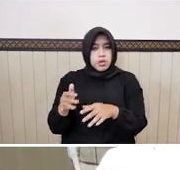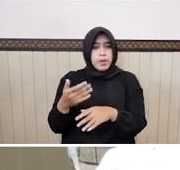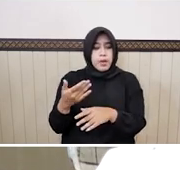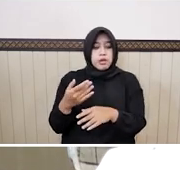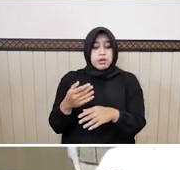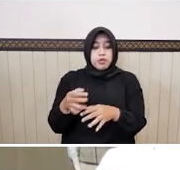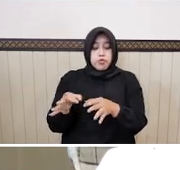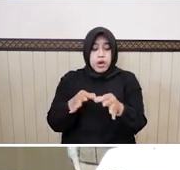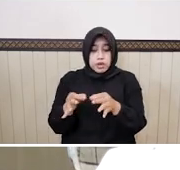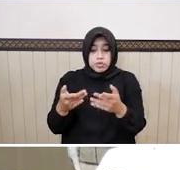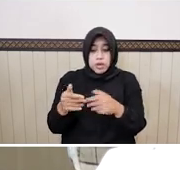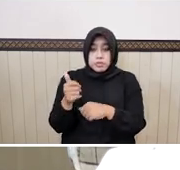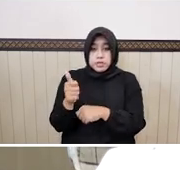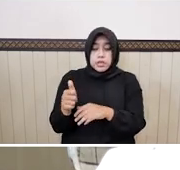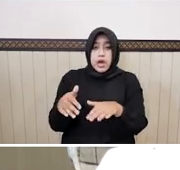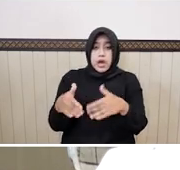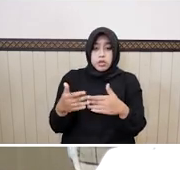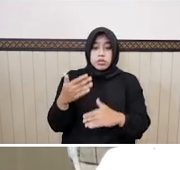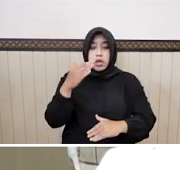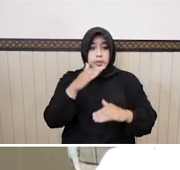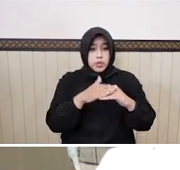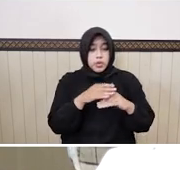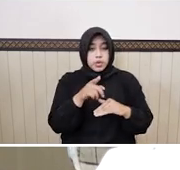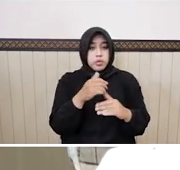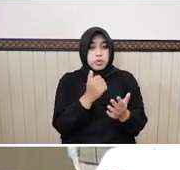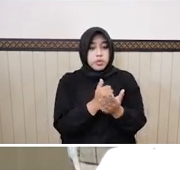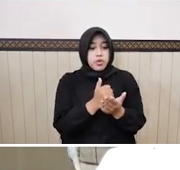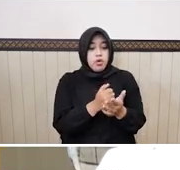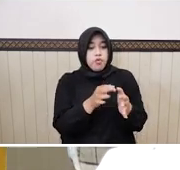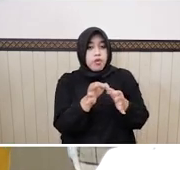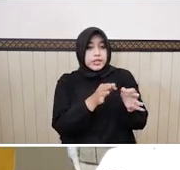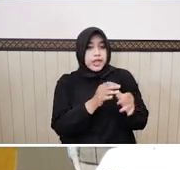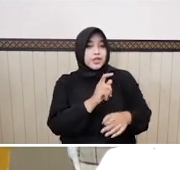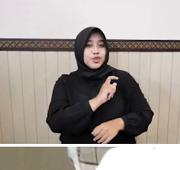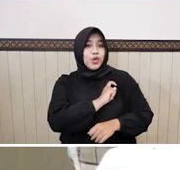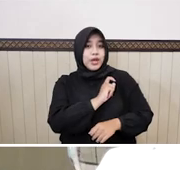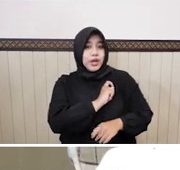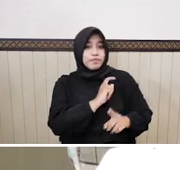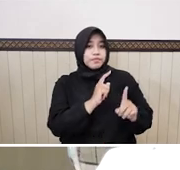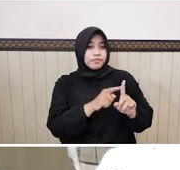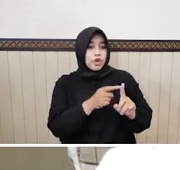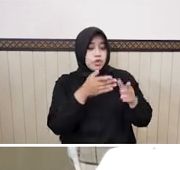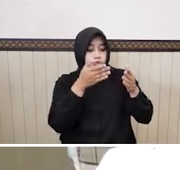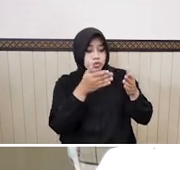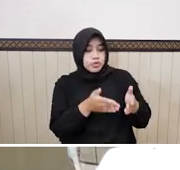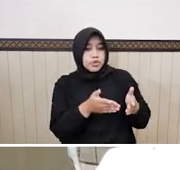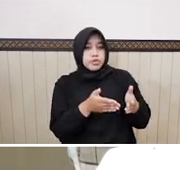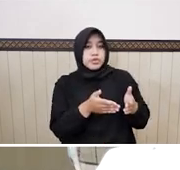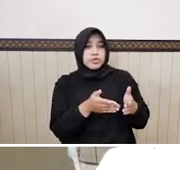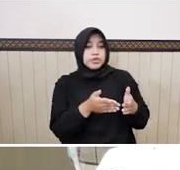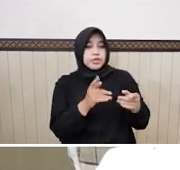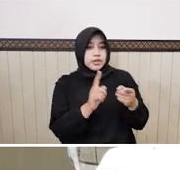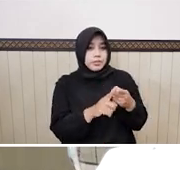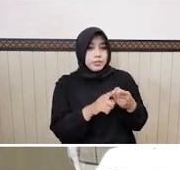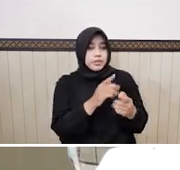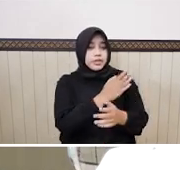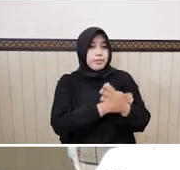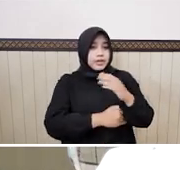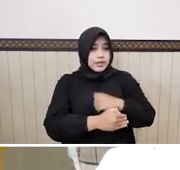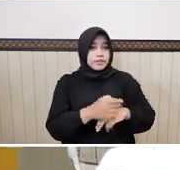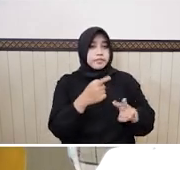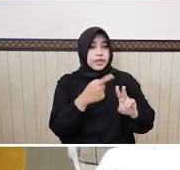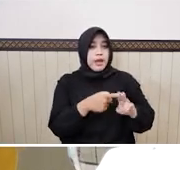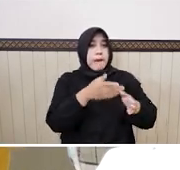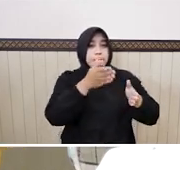bisa ataupun sudah dipenuhi itu adalah fasilitas toilet yang khusus untuk penyandang difable dan juga